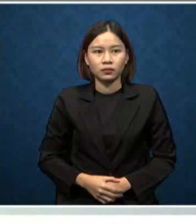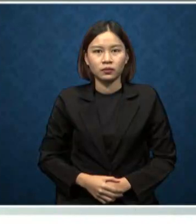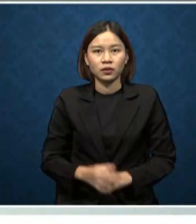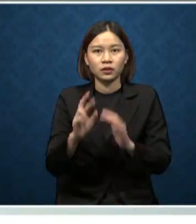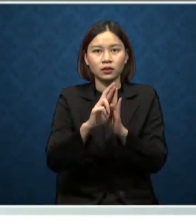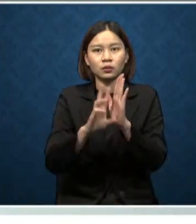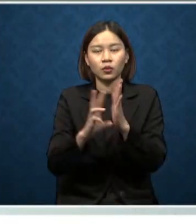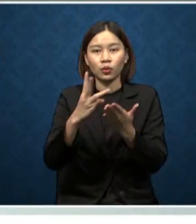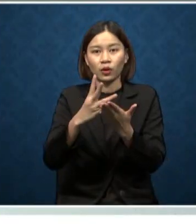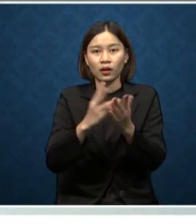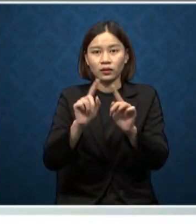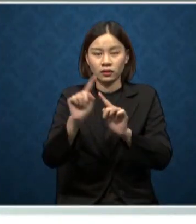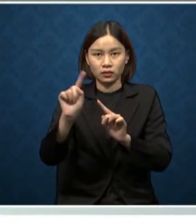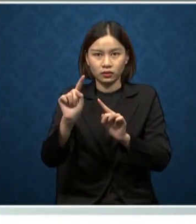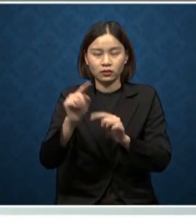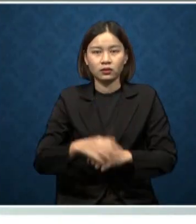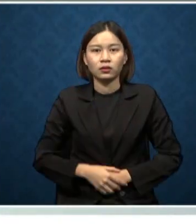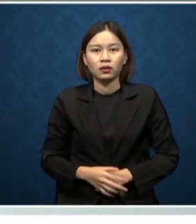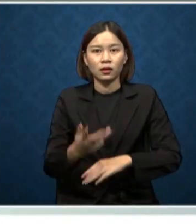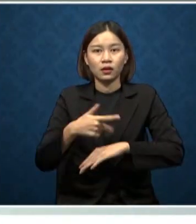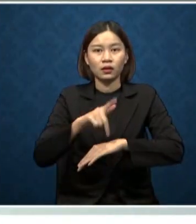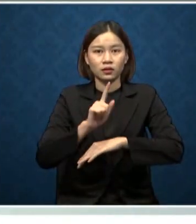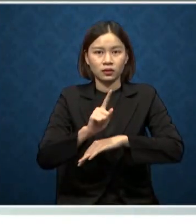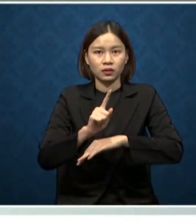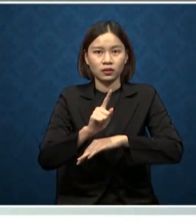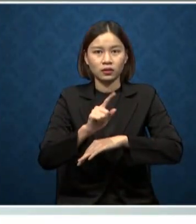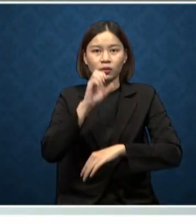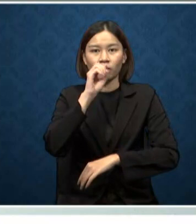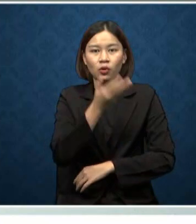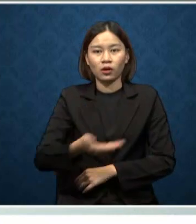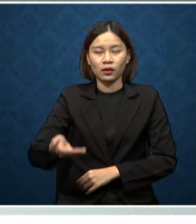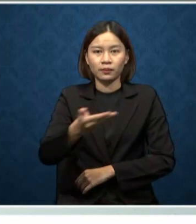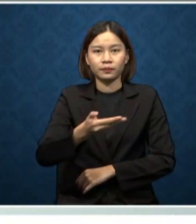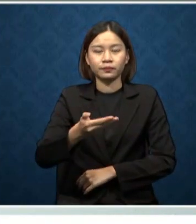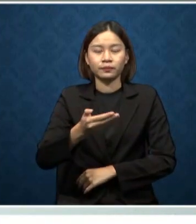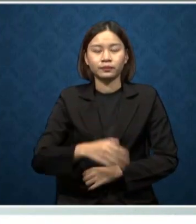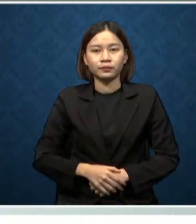ระเบียบวาระที่หนึ่งเรื่องที่ประธานจะแจ้งต่อที่ประชุม